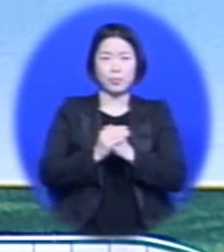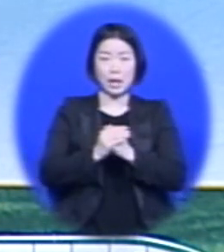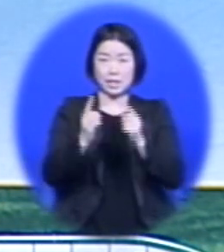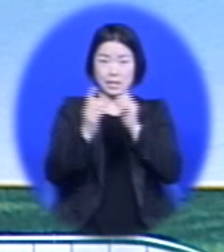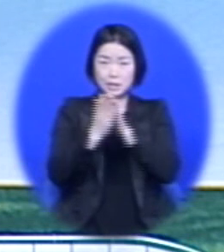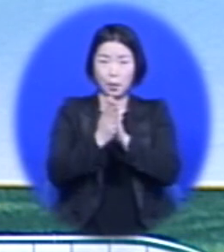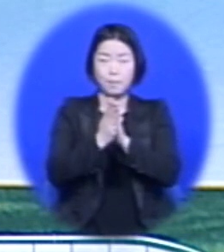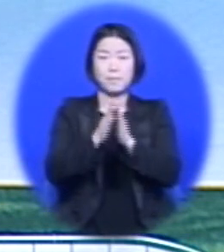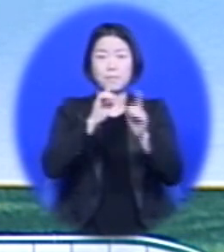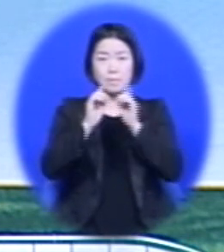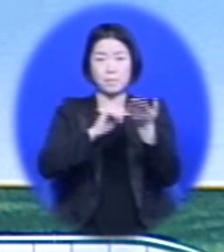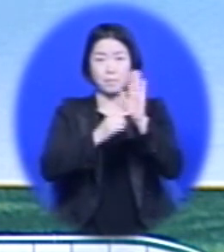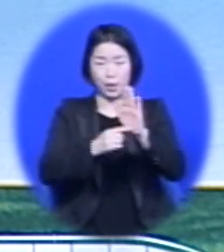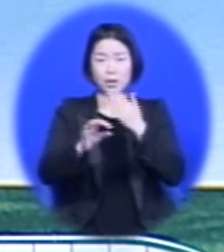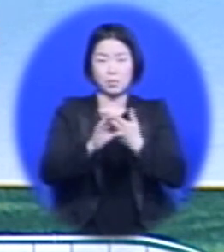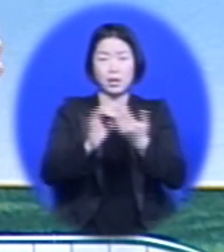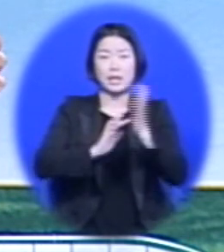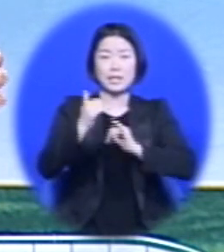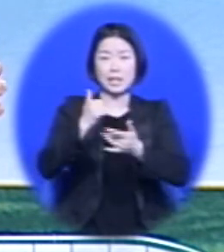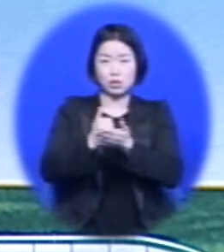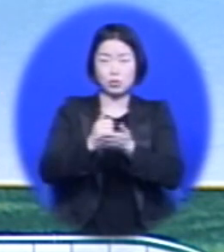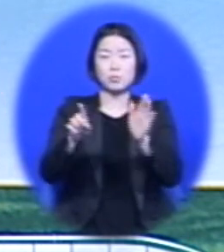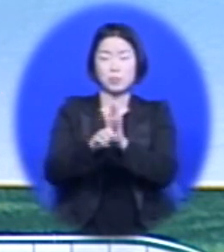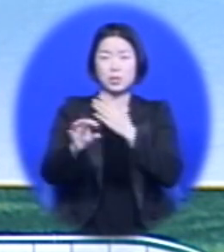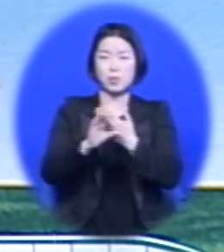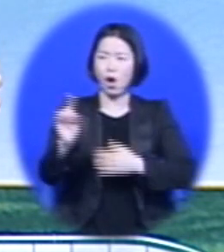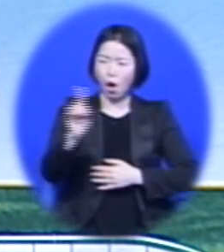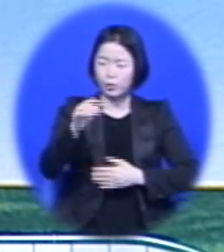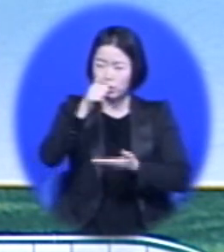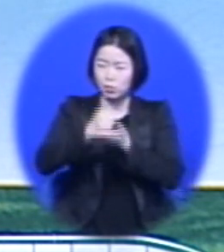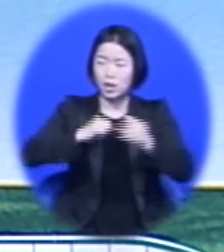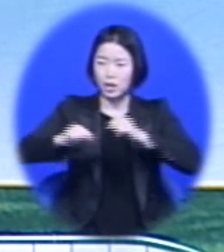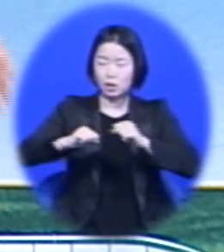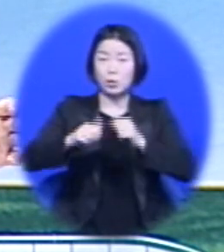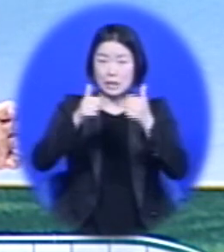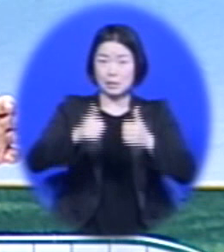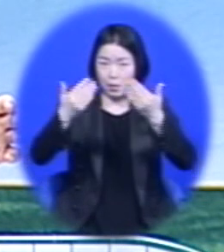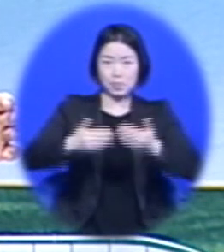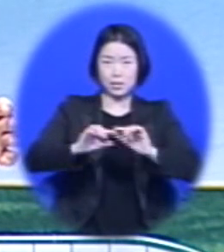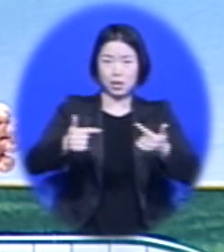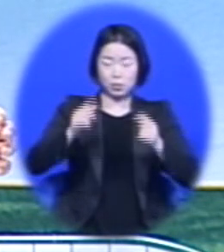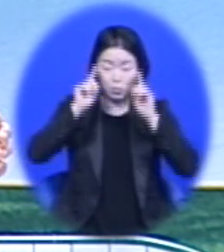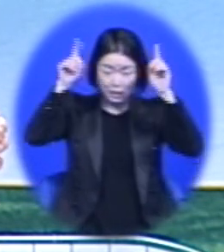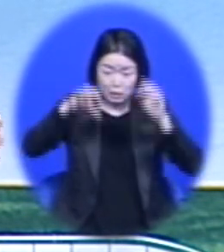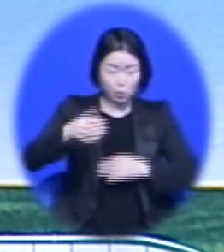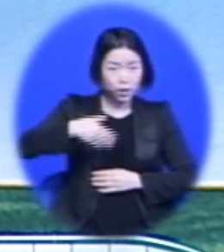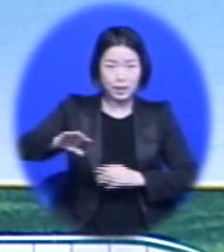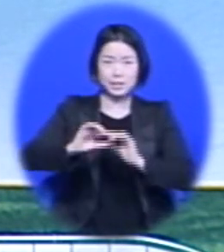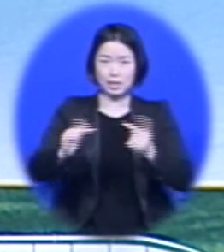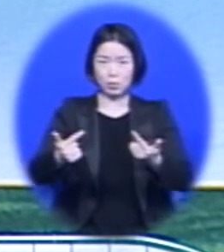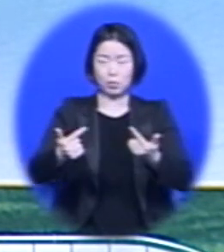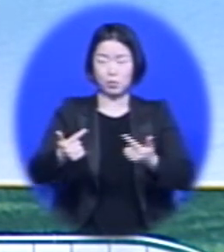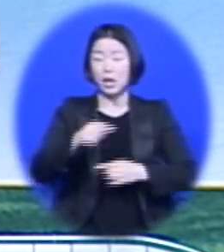직설적으로 표현하면 예수를 믿으면 어떤 죄를 지어도 그는 심판받지도 않고 지옥에 가지도 않고 그는